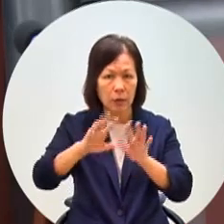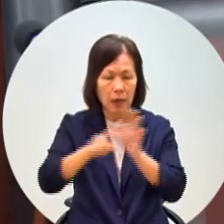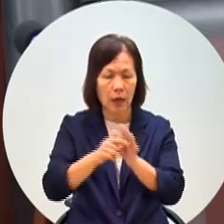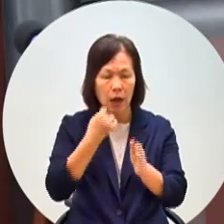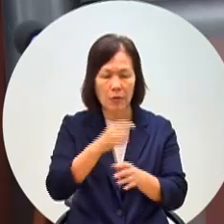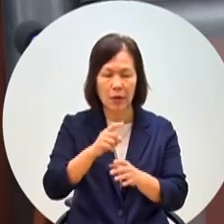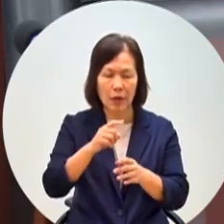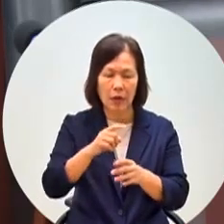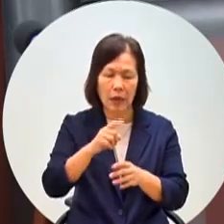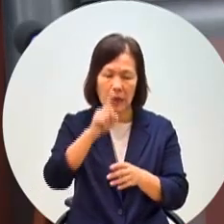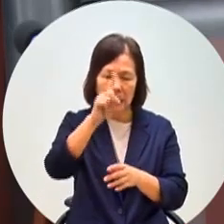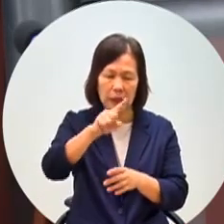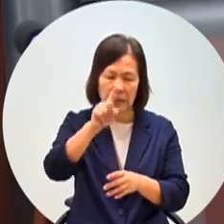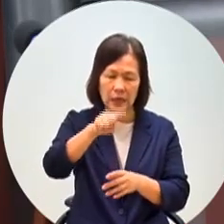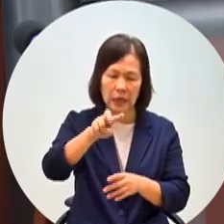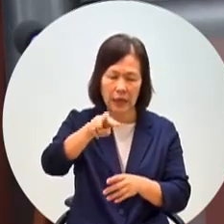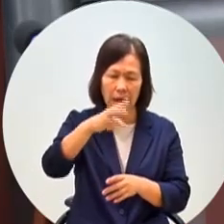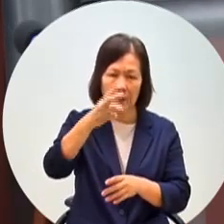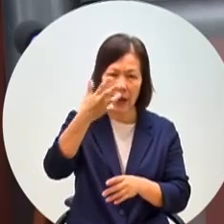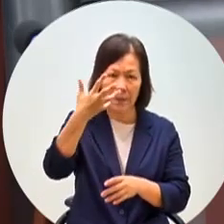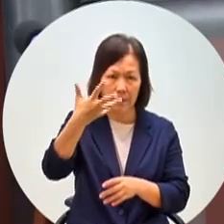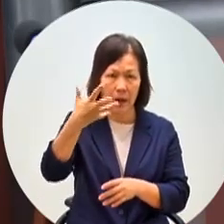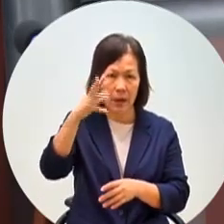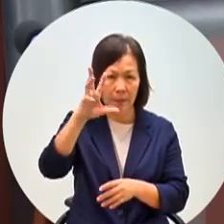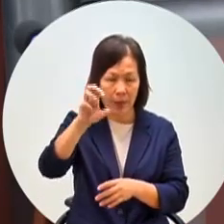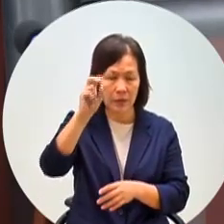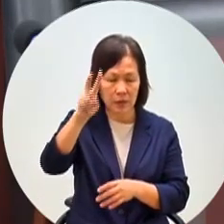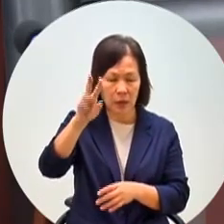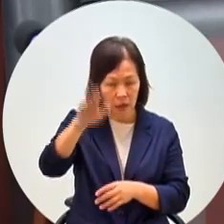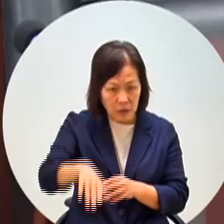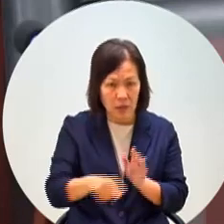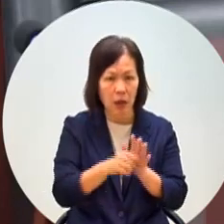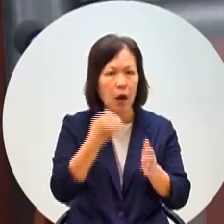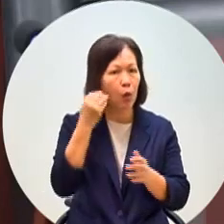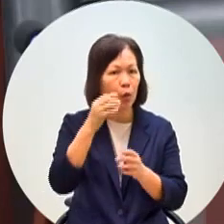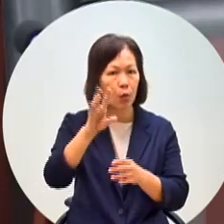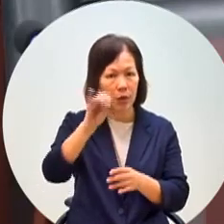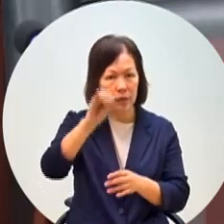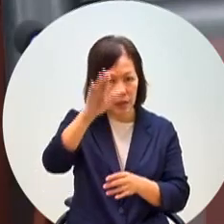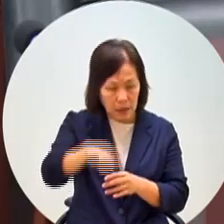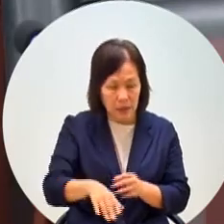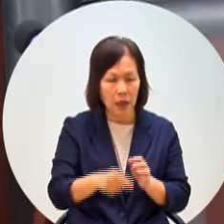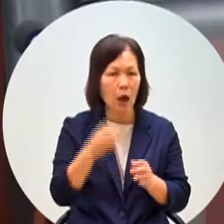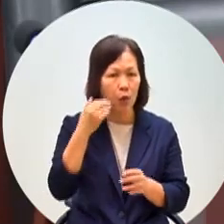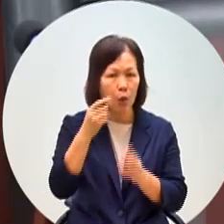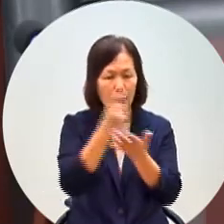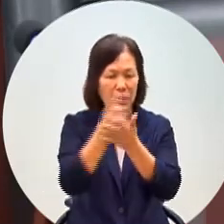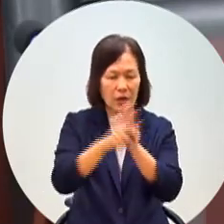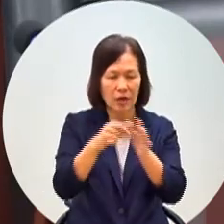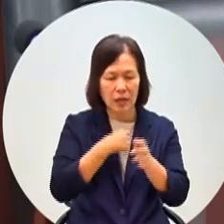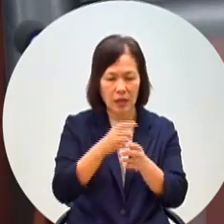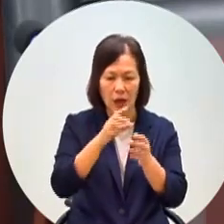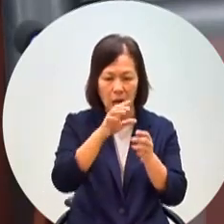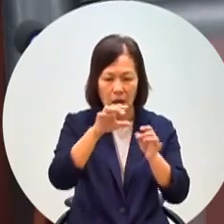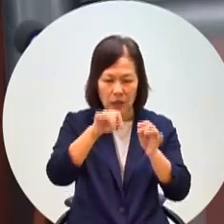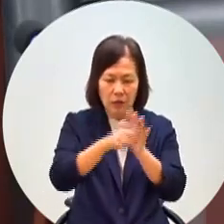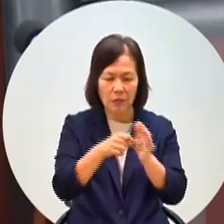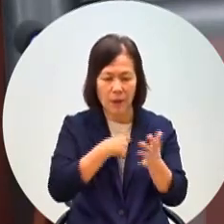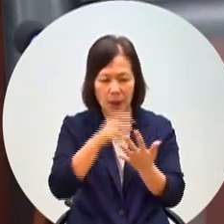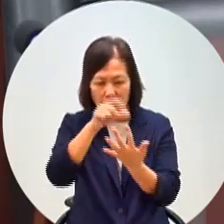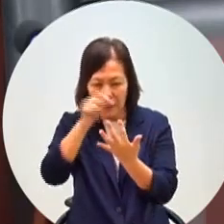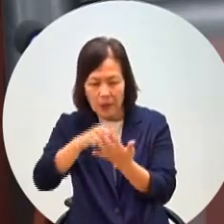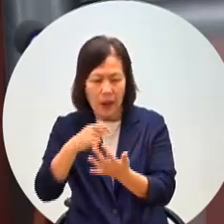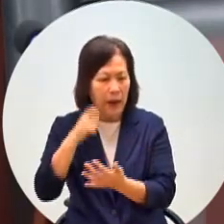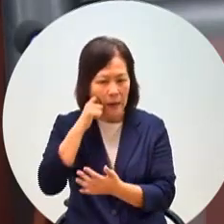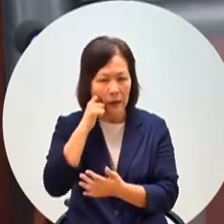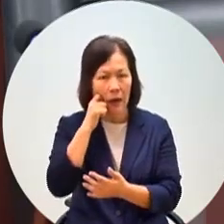1282。所以低于其实你低于1000以下，就会变成很多人连方位都找不到，所以很困难的问题。